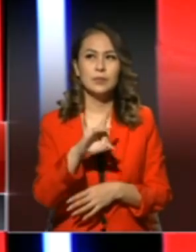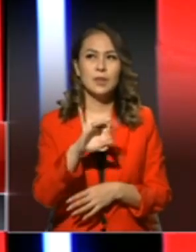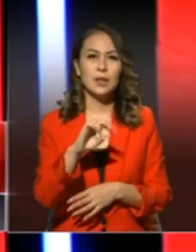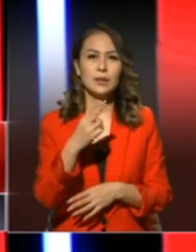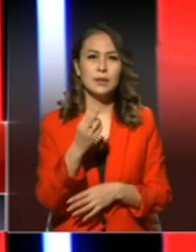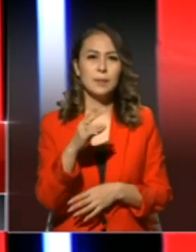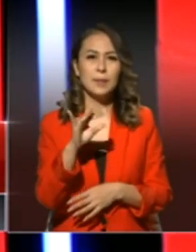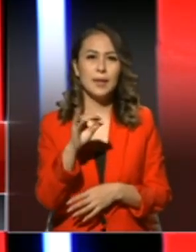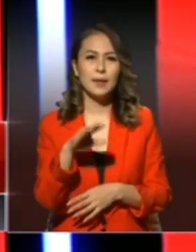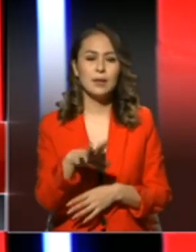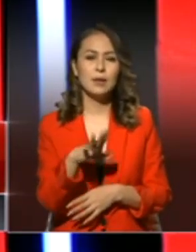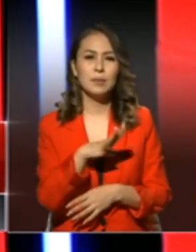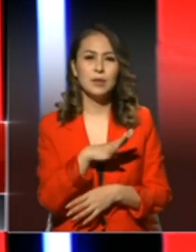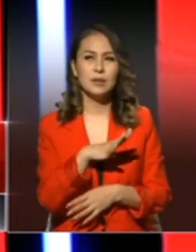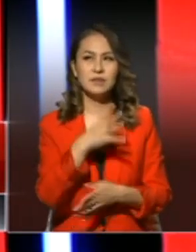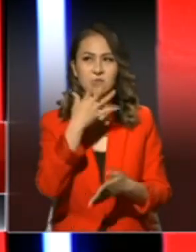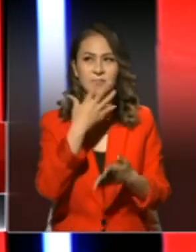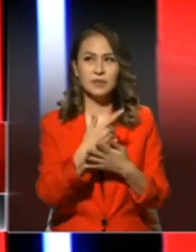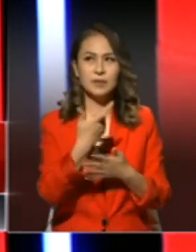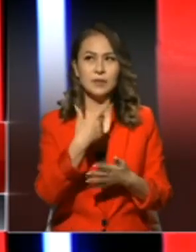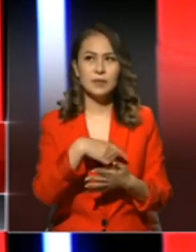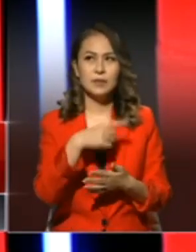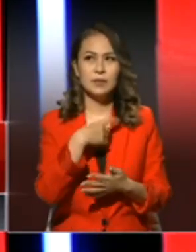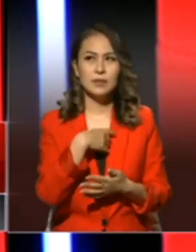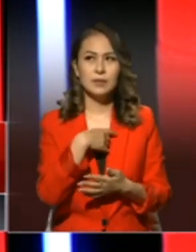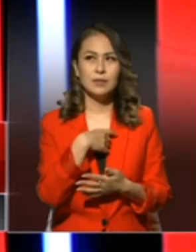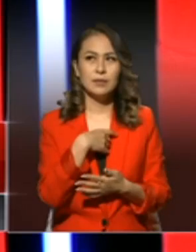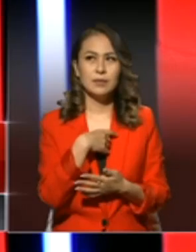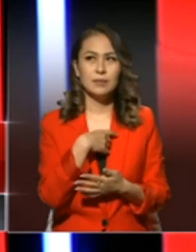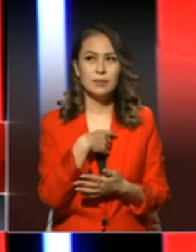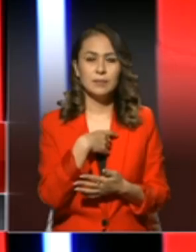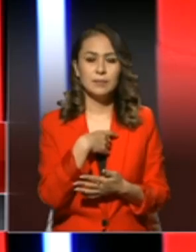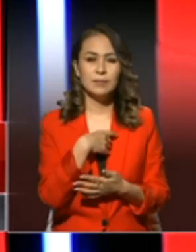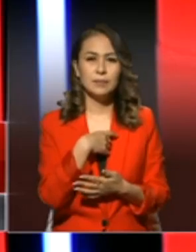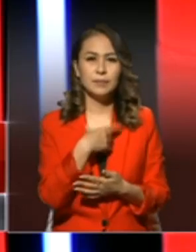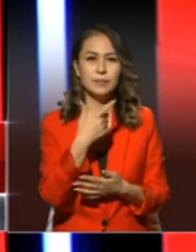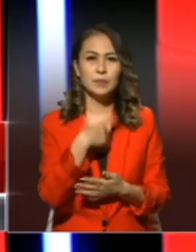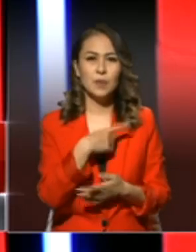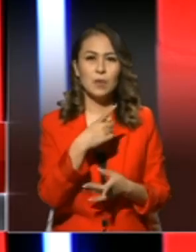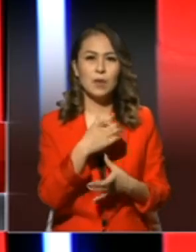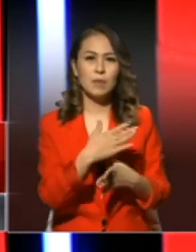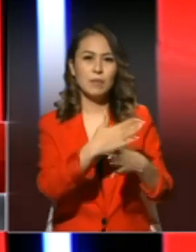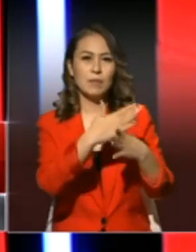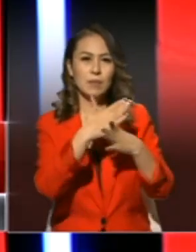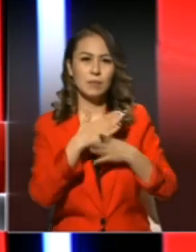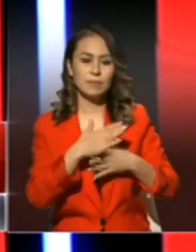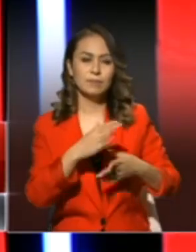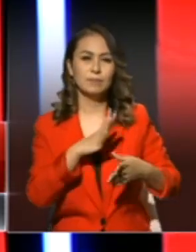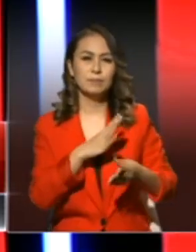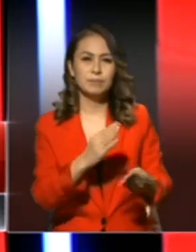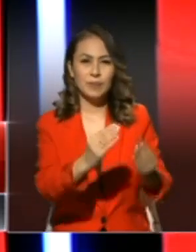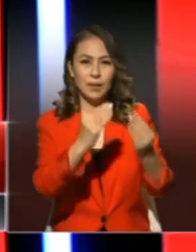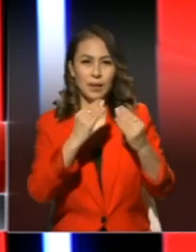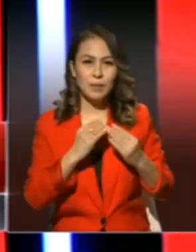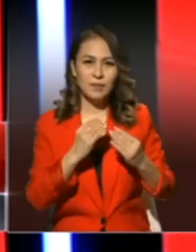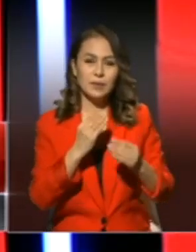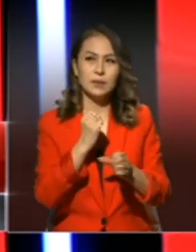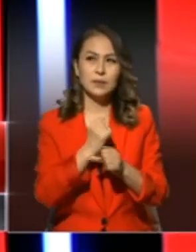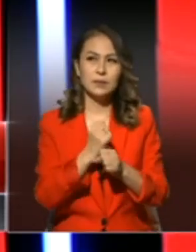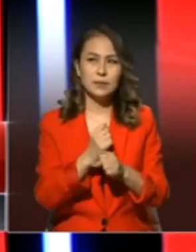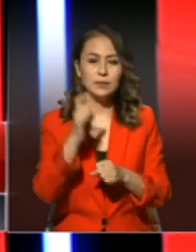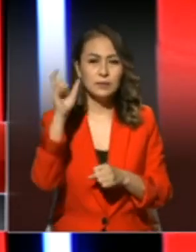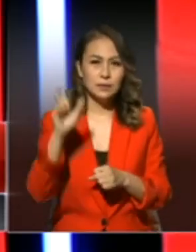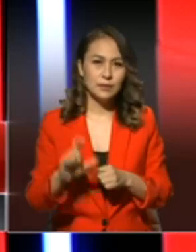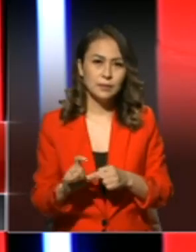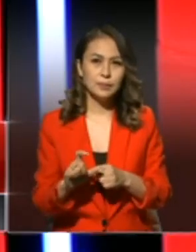реципиент дейді, яғни респондент деген сияқты, реципиент дегеніміз енді осы донордың көмегіне жүгінген деген секілді ғой, енді реципиент азаматтарымыз